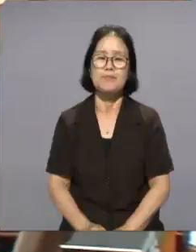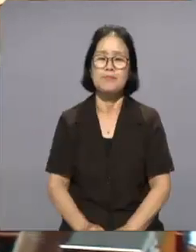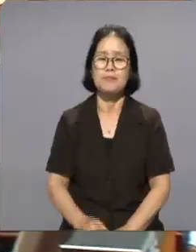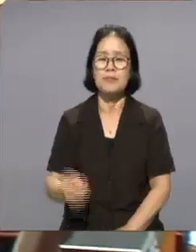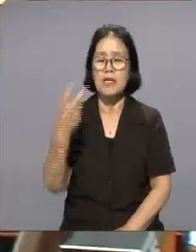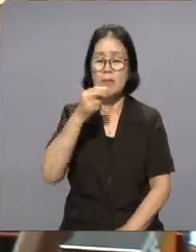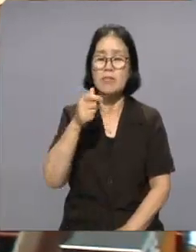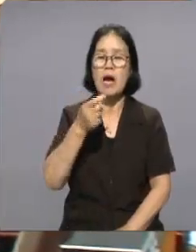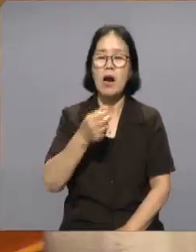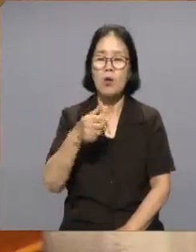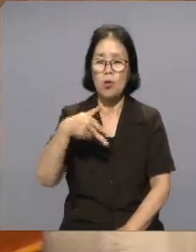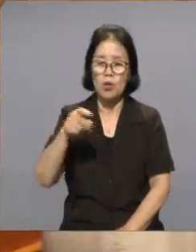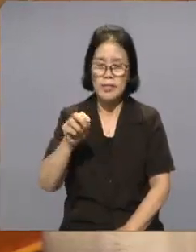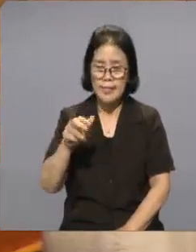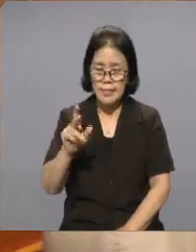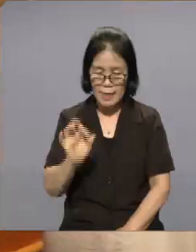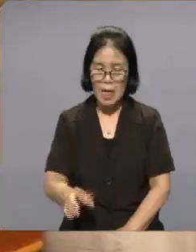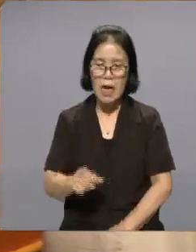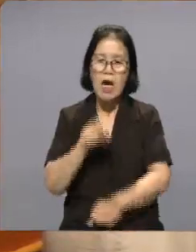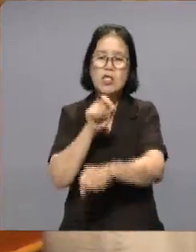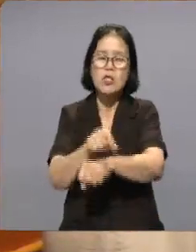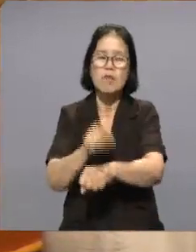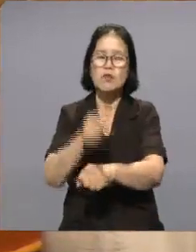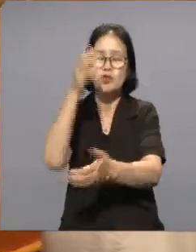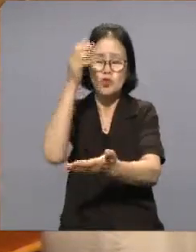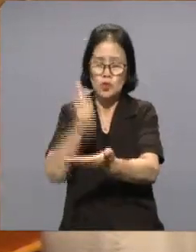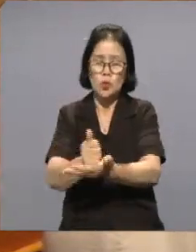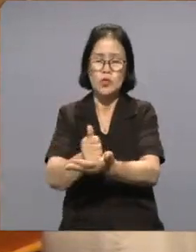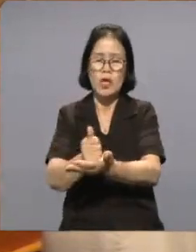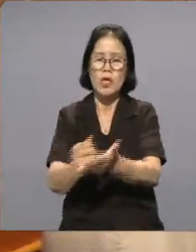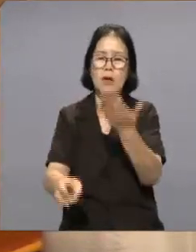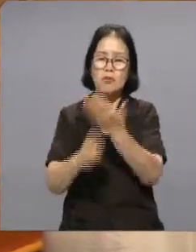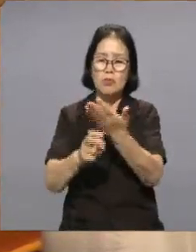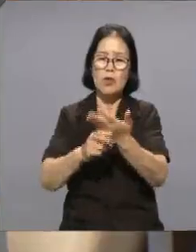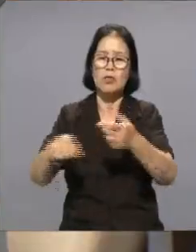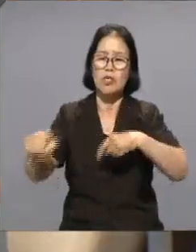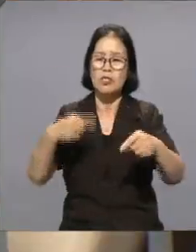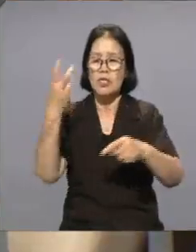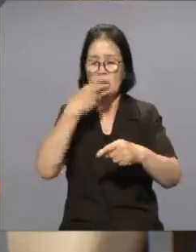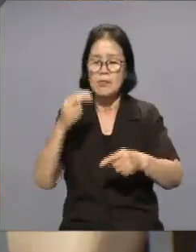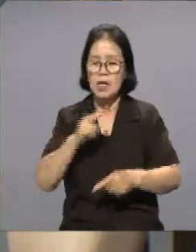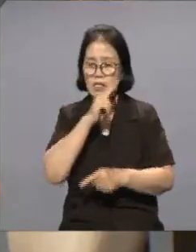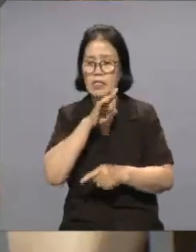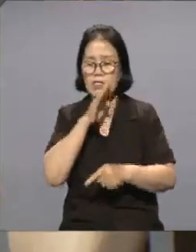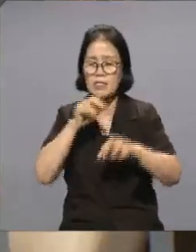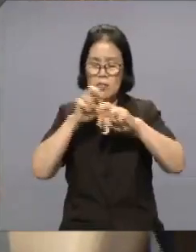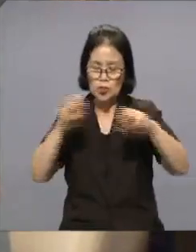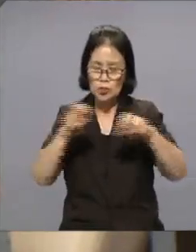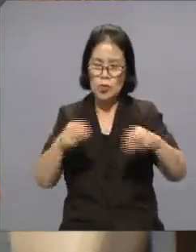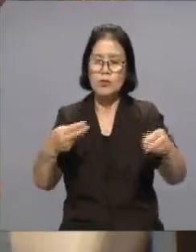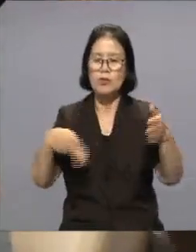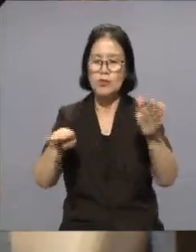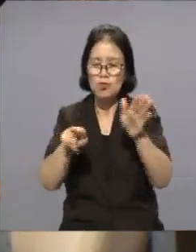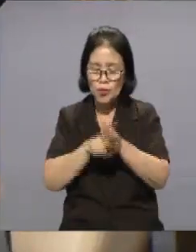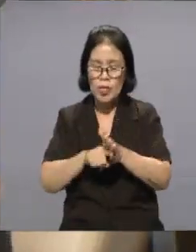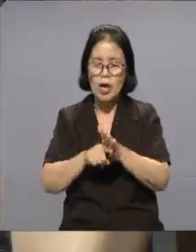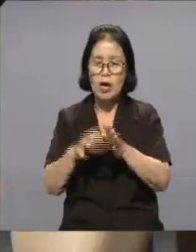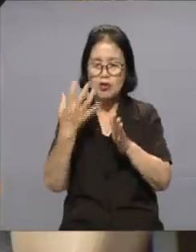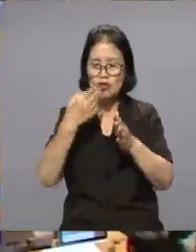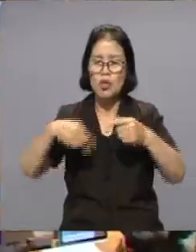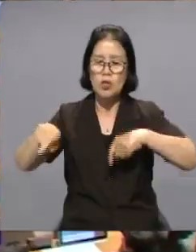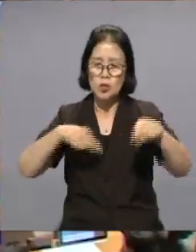해 감사원장과 유병호 감사원 사무총장의 불법 정치감사의혹 진상 규명을 위한 국정조사